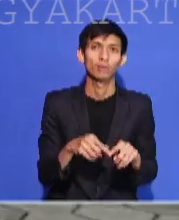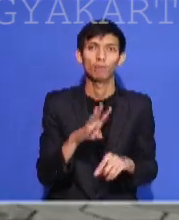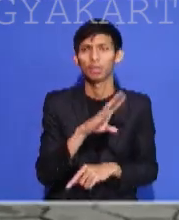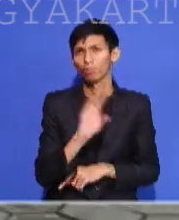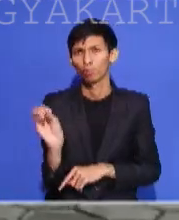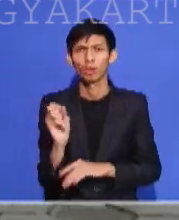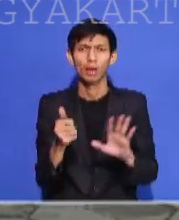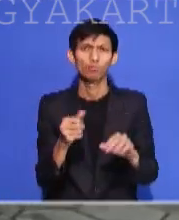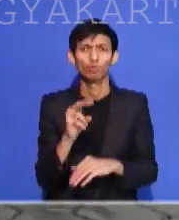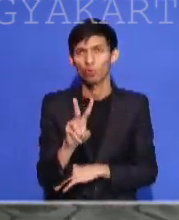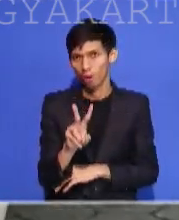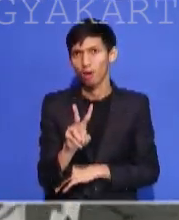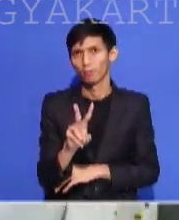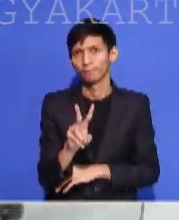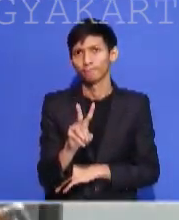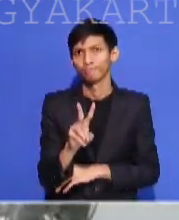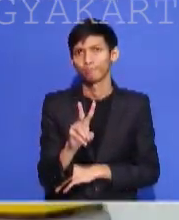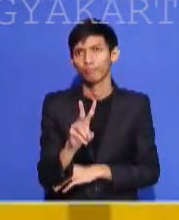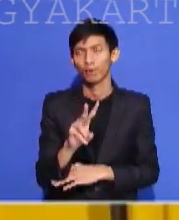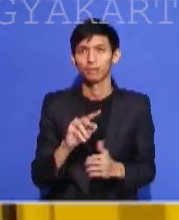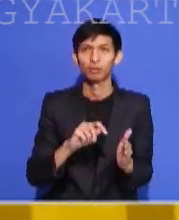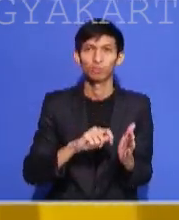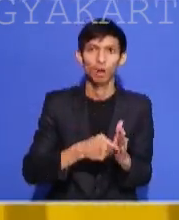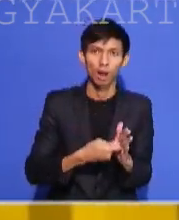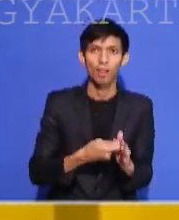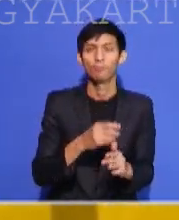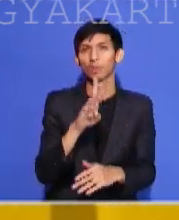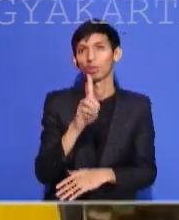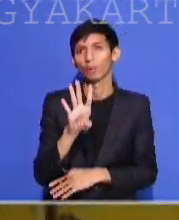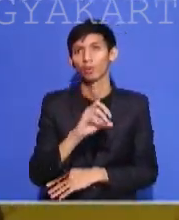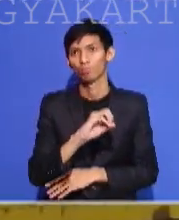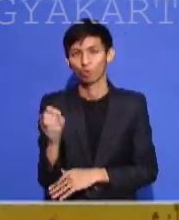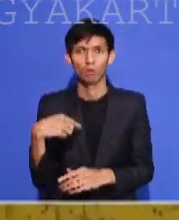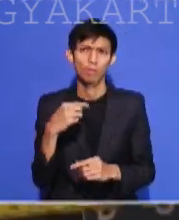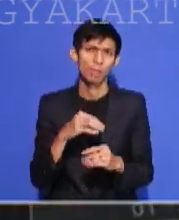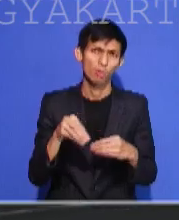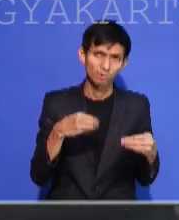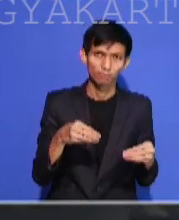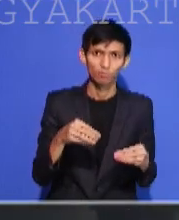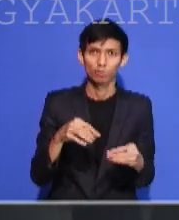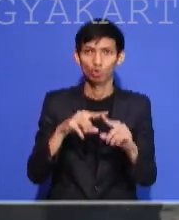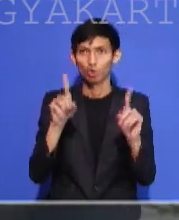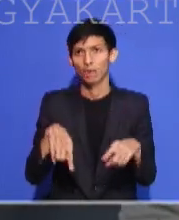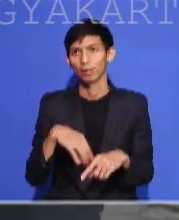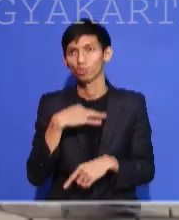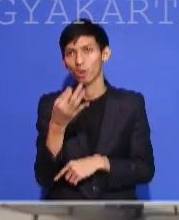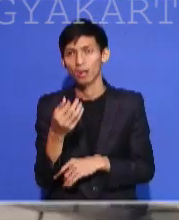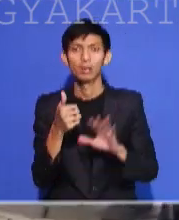8.670 buah, segel sebanyak 41.000 lembar, serta surat suara sebanyak